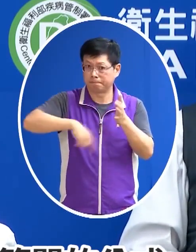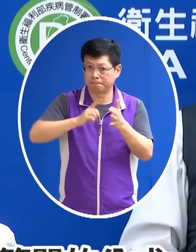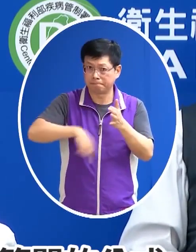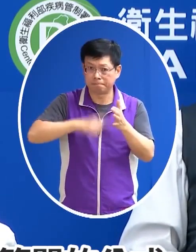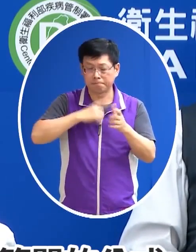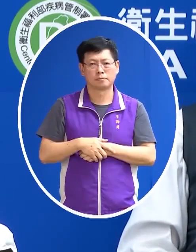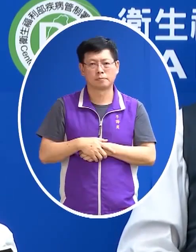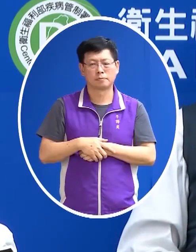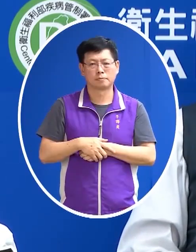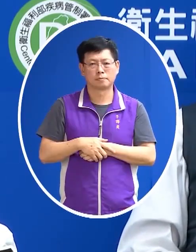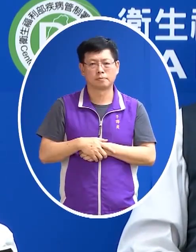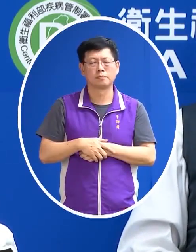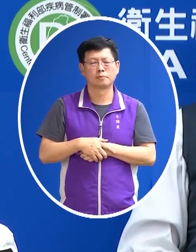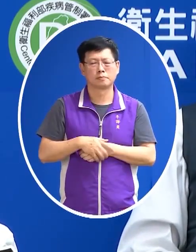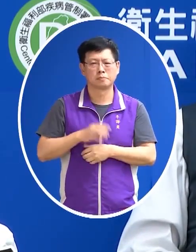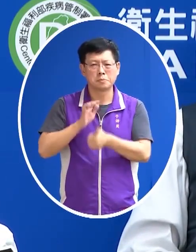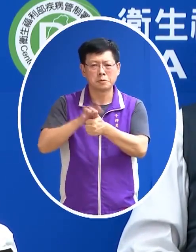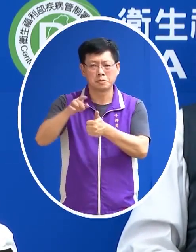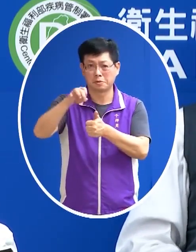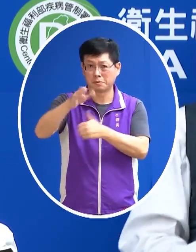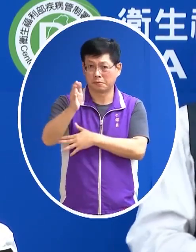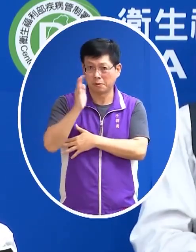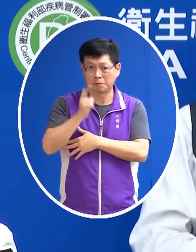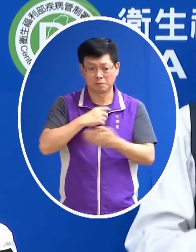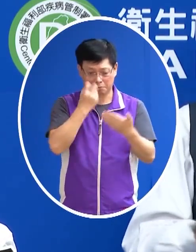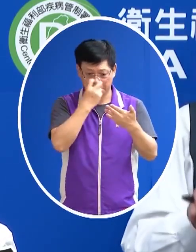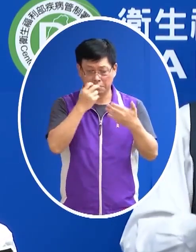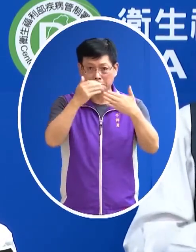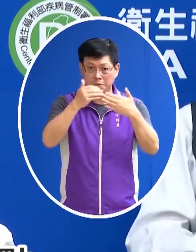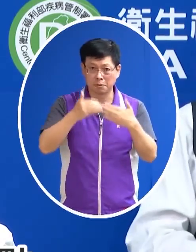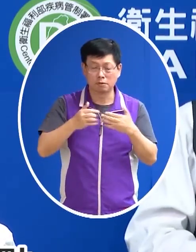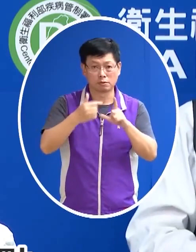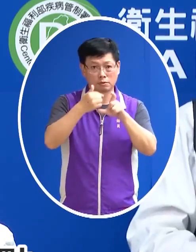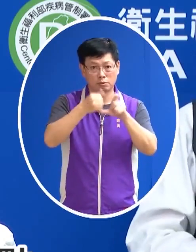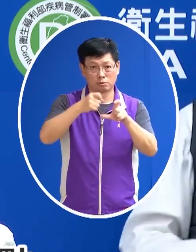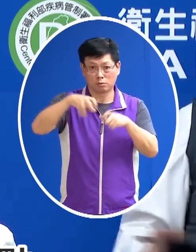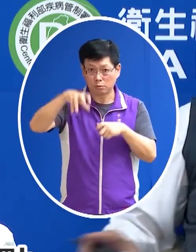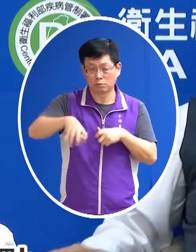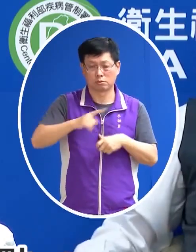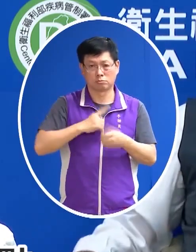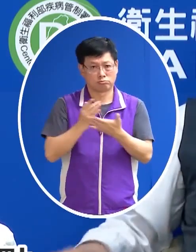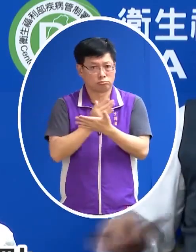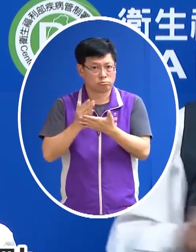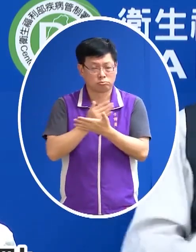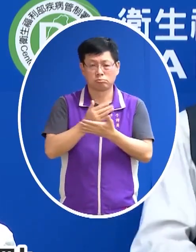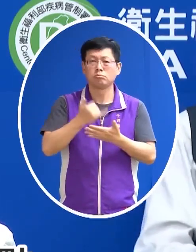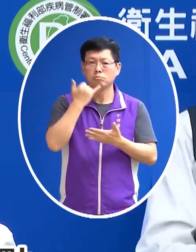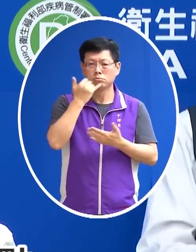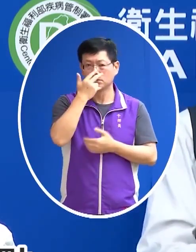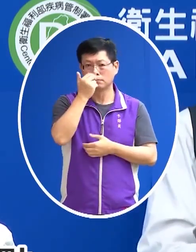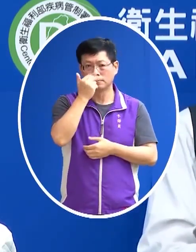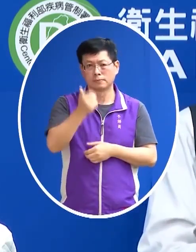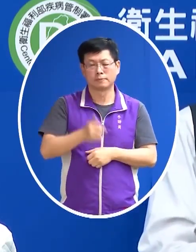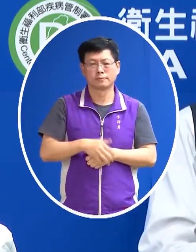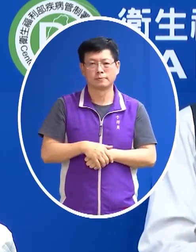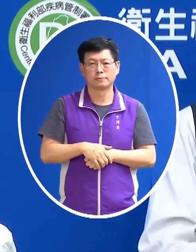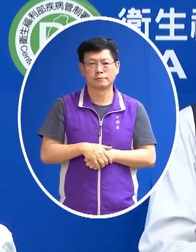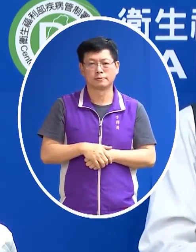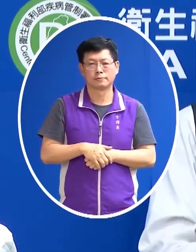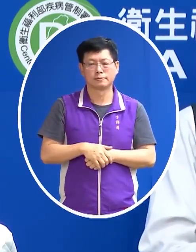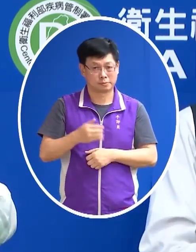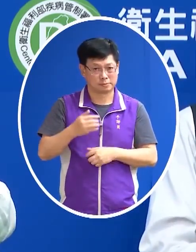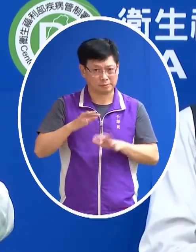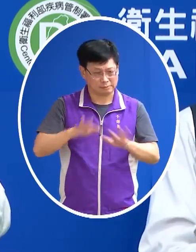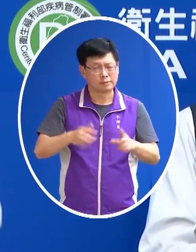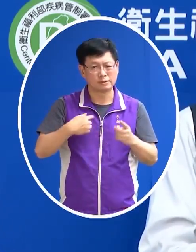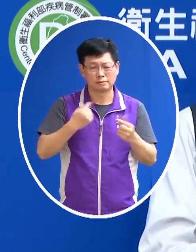单的公示，好、哦，让这地方政府、好、哦、地方区公所在审查的时候能够方便一点。好、哦，所以就